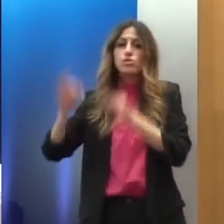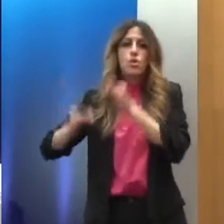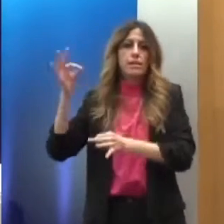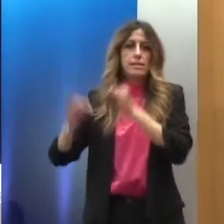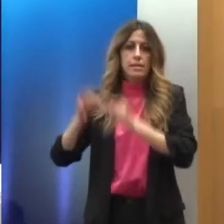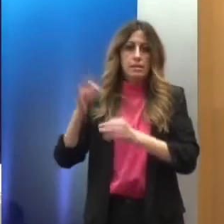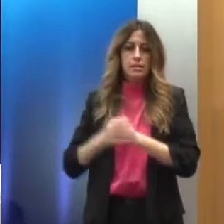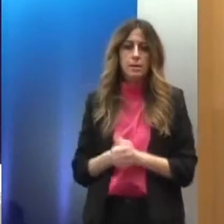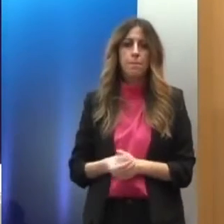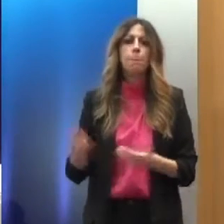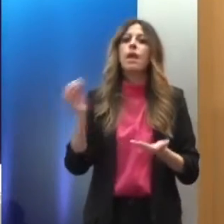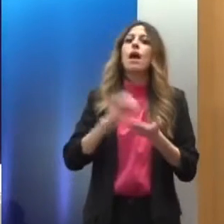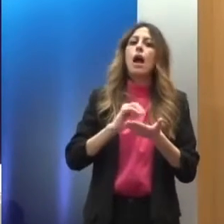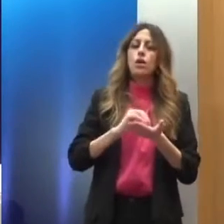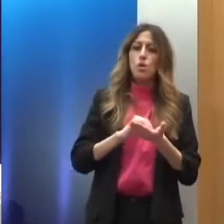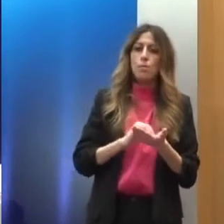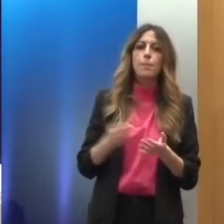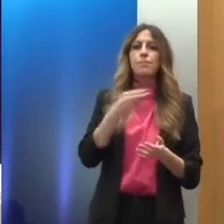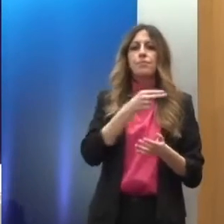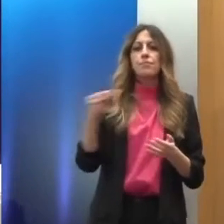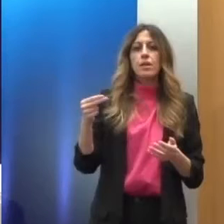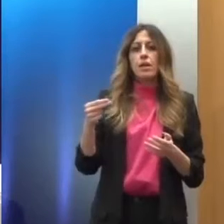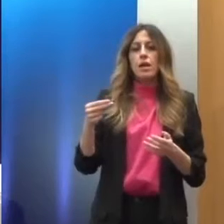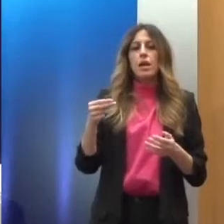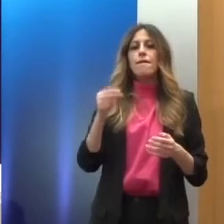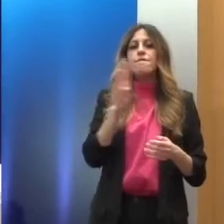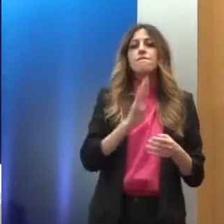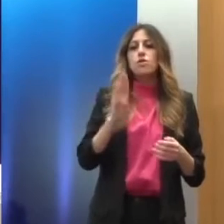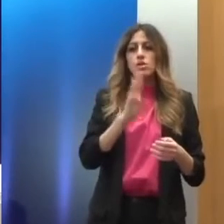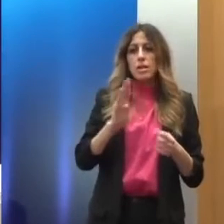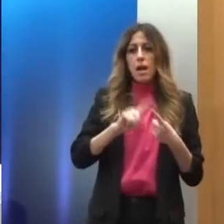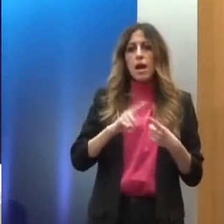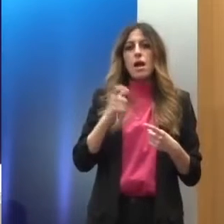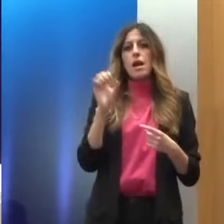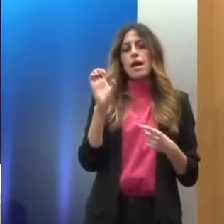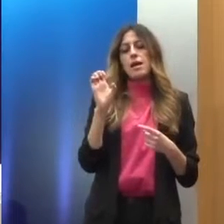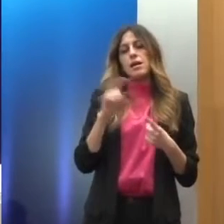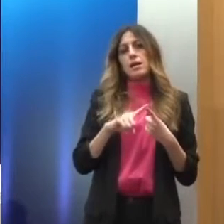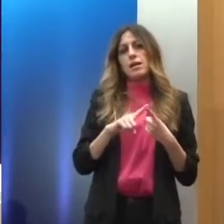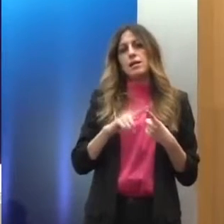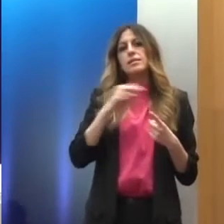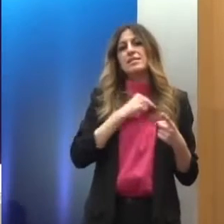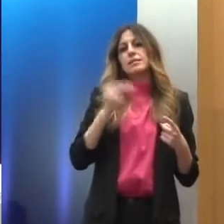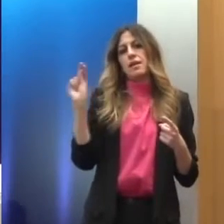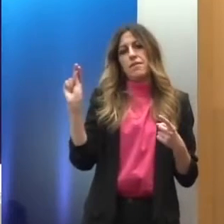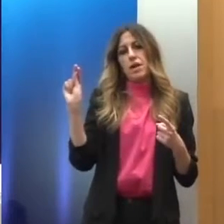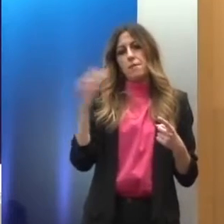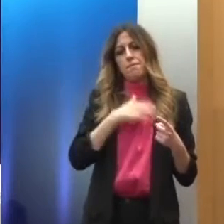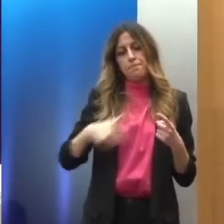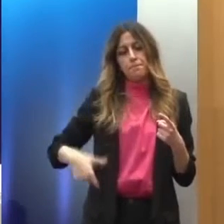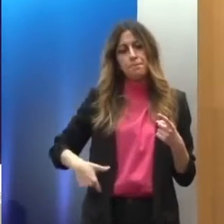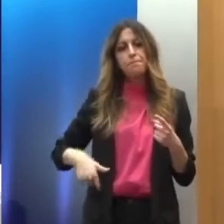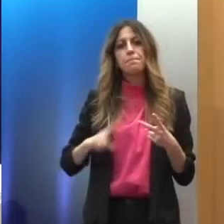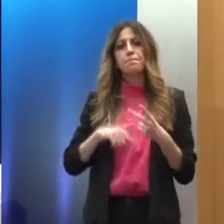Brexit. Βοσνία, Ζεβοβίνη και Σερβία η μία μετά την άλλη εκθέσεις που